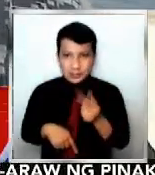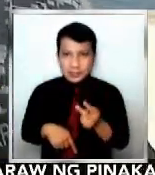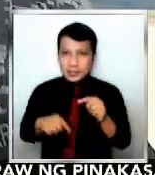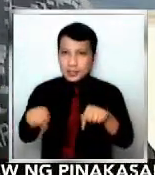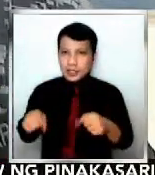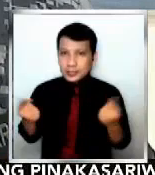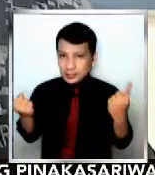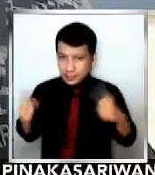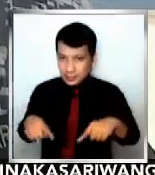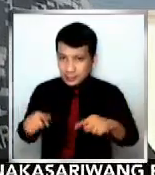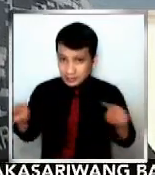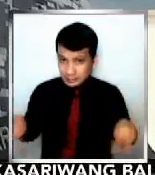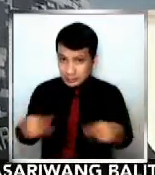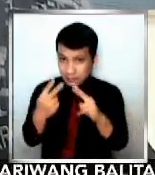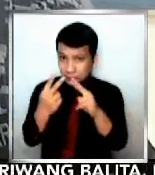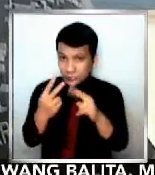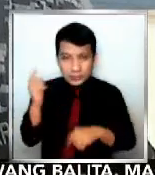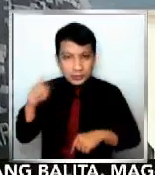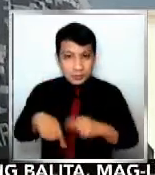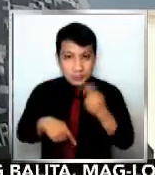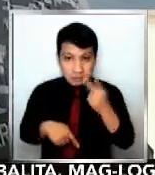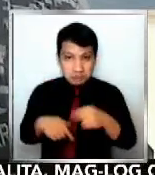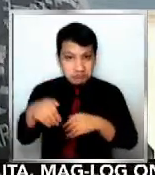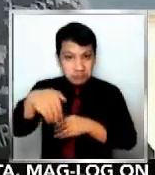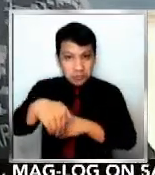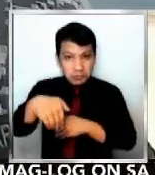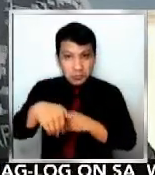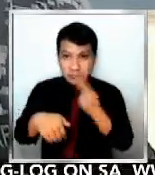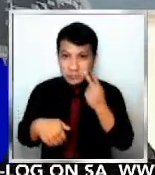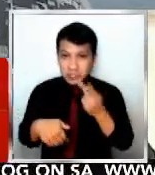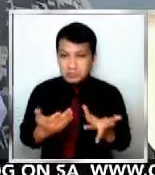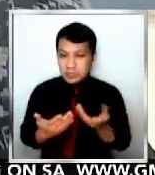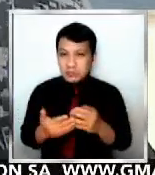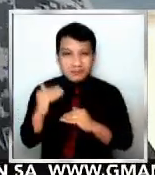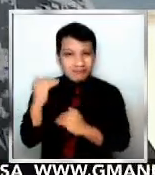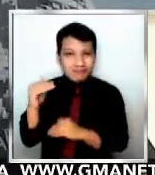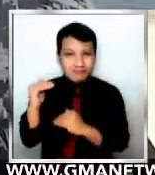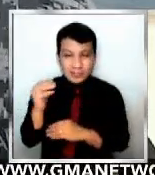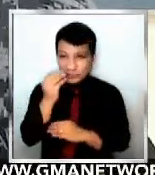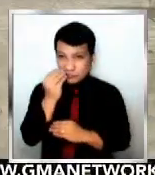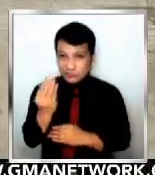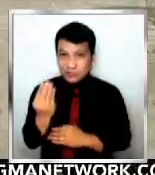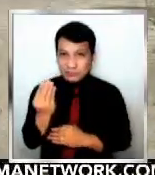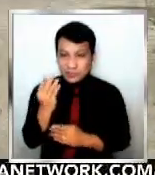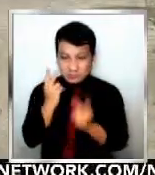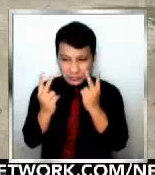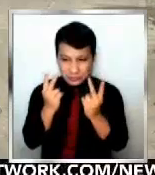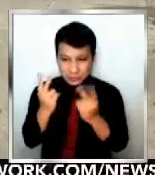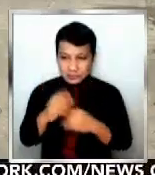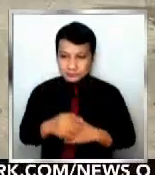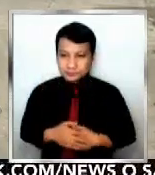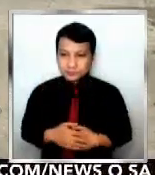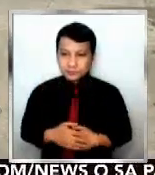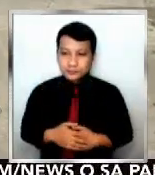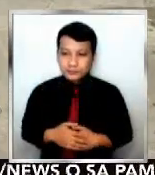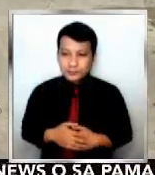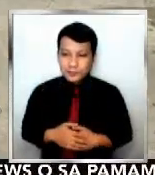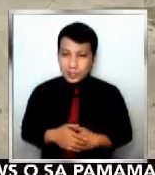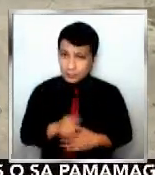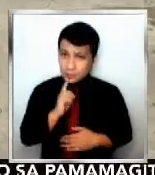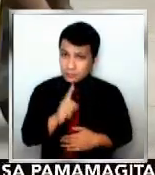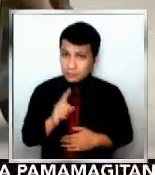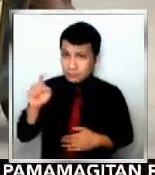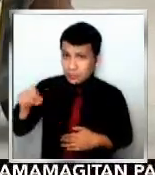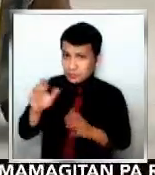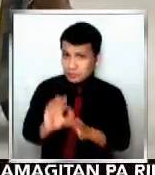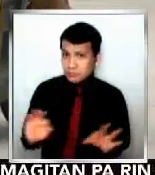At gabi, syempre, limited lang yung ating visibility dyan. Essential travel na lang din ang